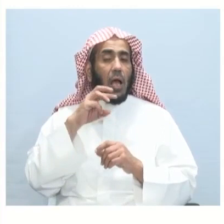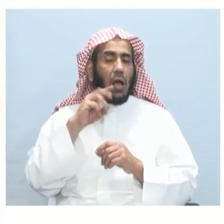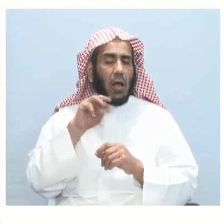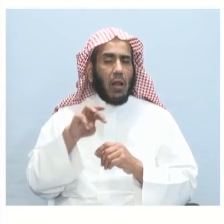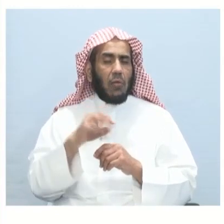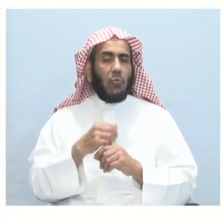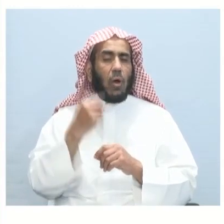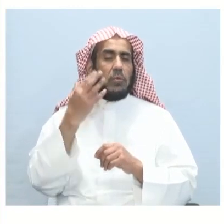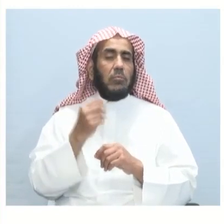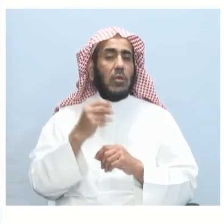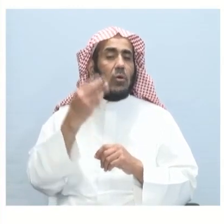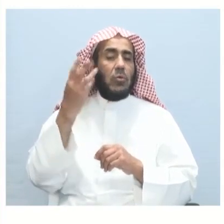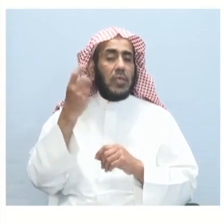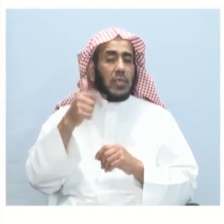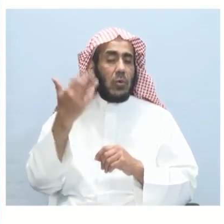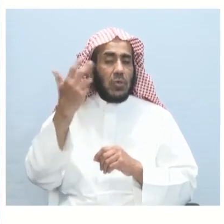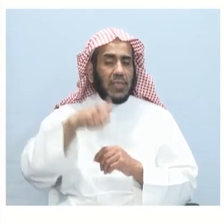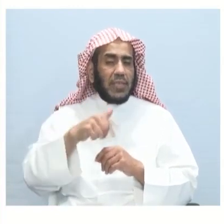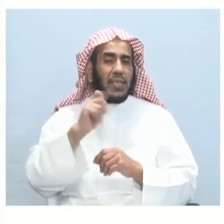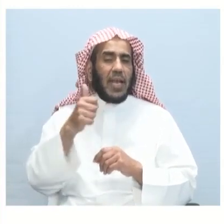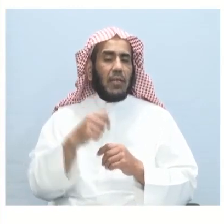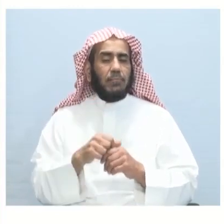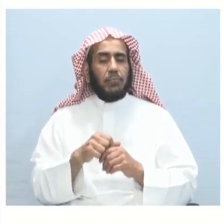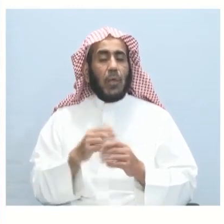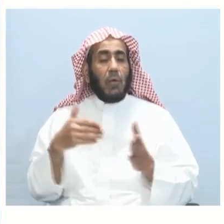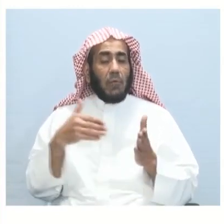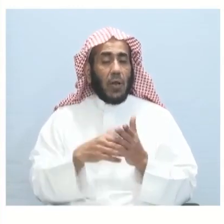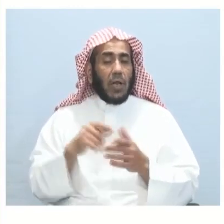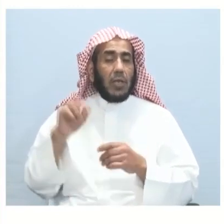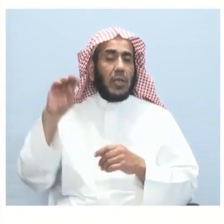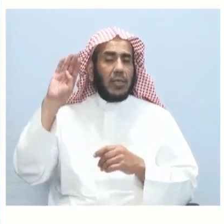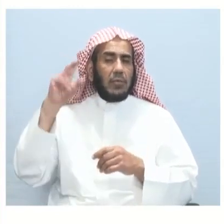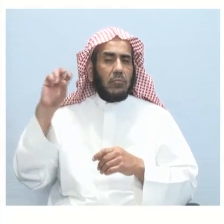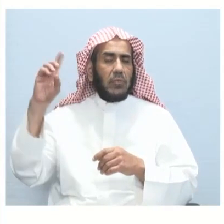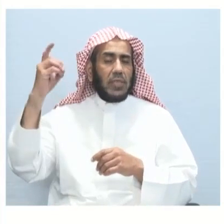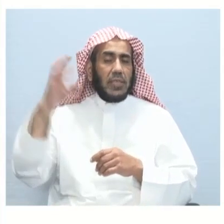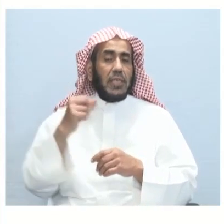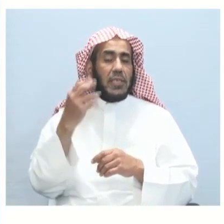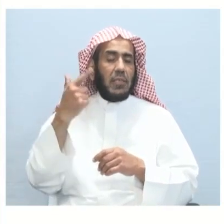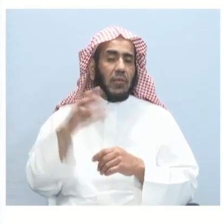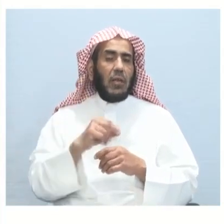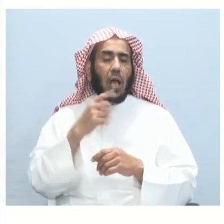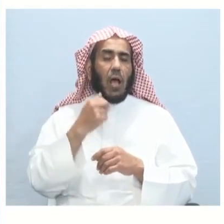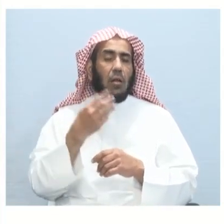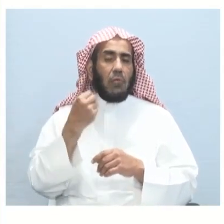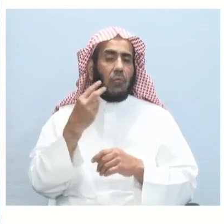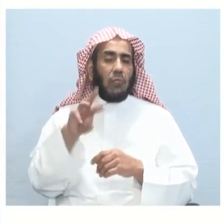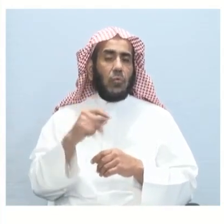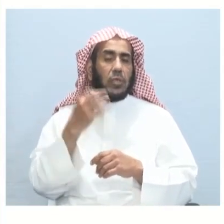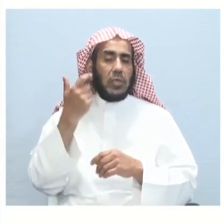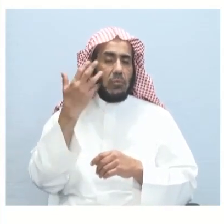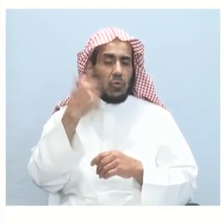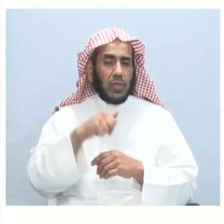1599 ريال سعودي بعد ذلك في الخليه دي سفن نكتب 1799